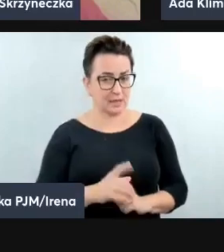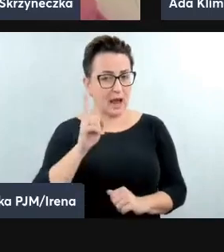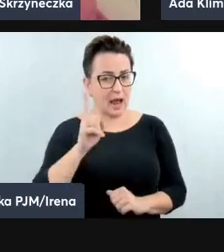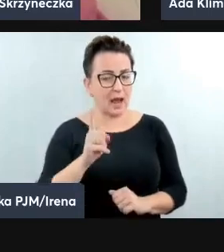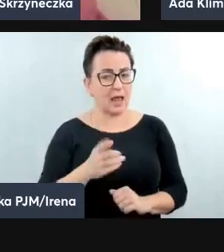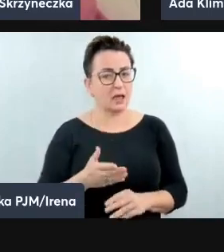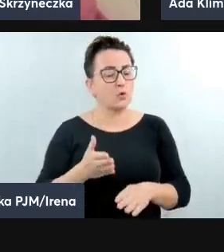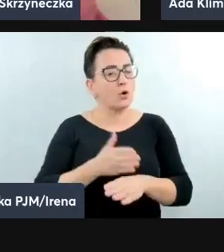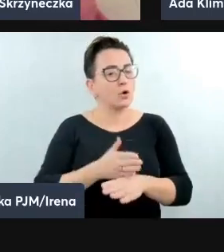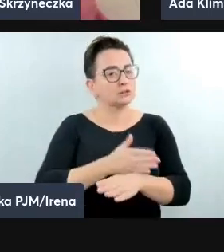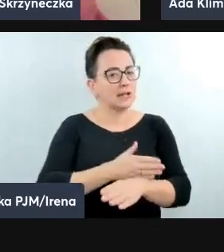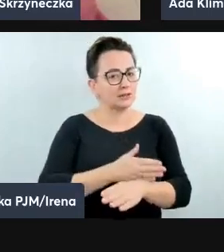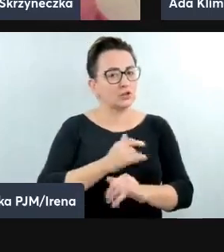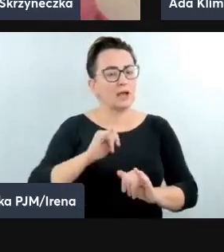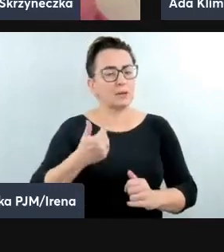ogóle